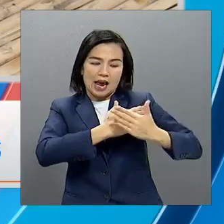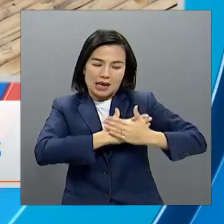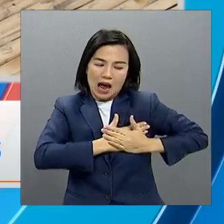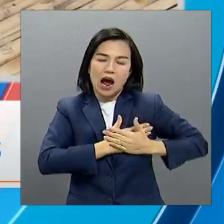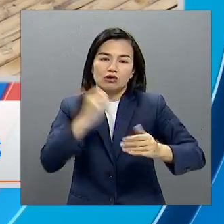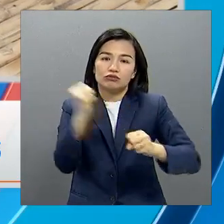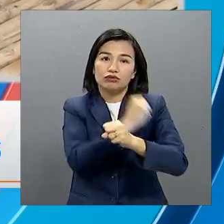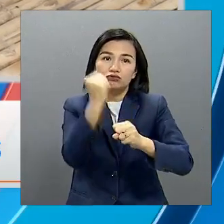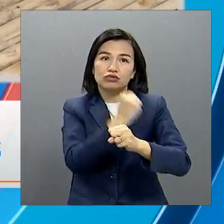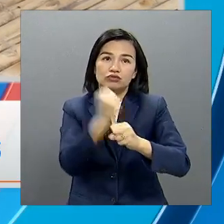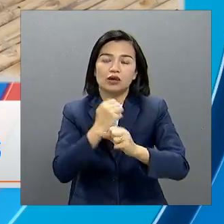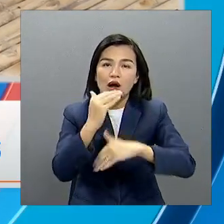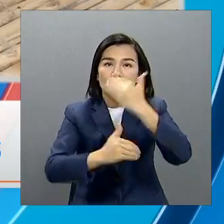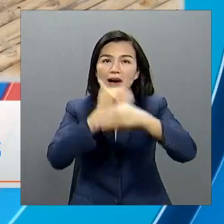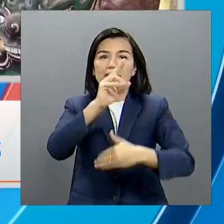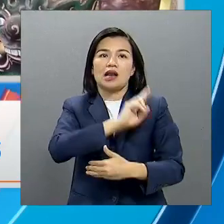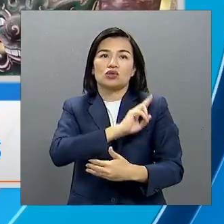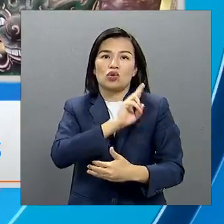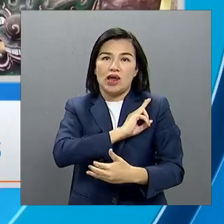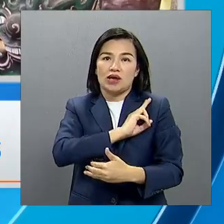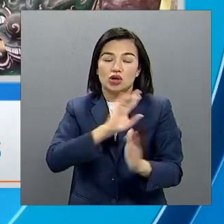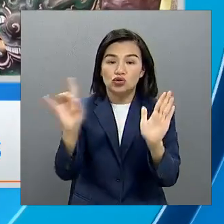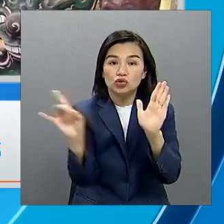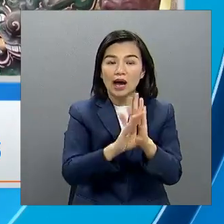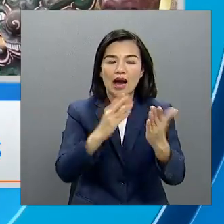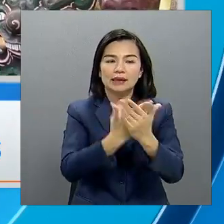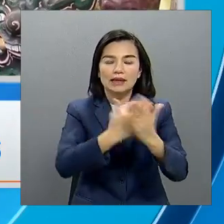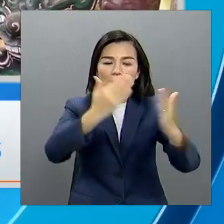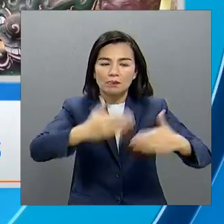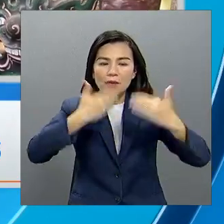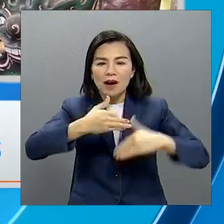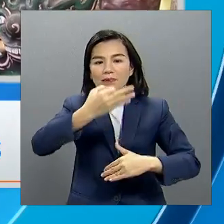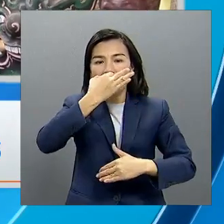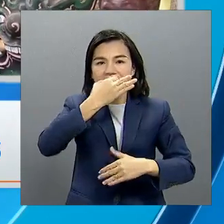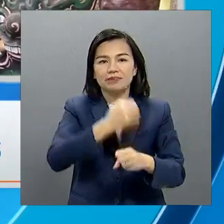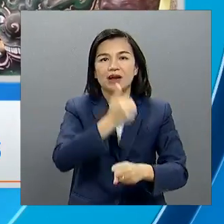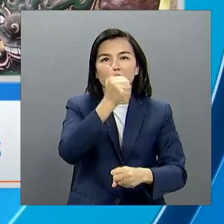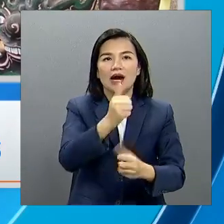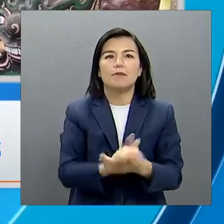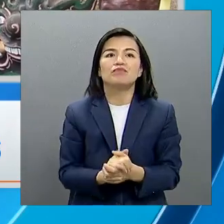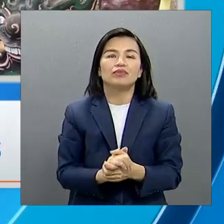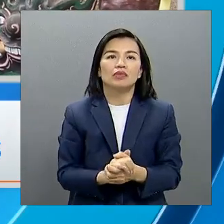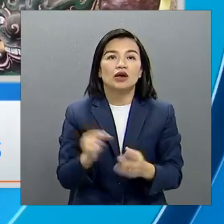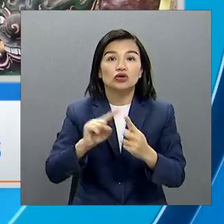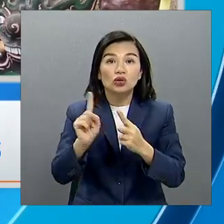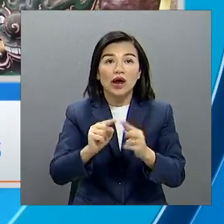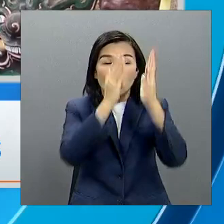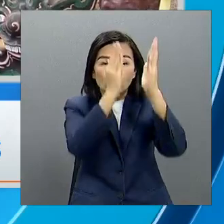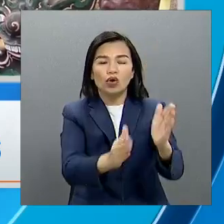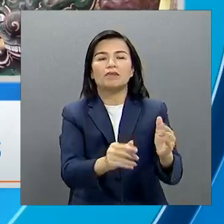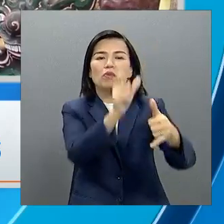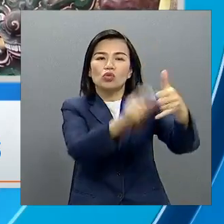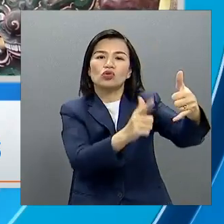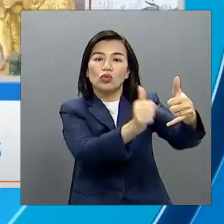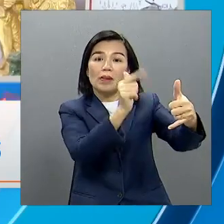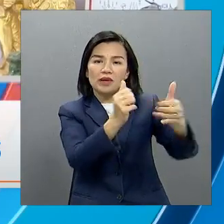ามพัฒนาตนเองจนสามารถสร้างรายได้เลี้ยงชีพได้ที่สำคัญนี่คืออีกหนึ่งคนคุณภาพที่ช่วยกันอนุรักษ์วัฒน